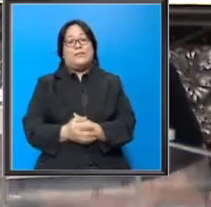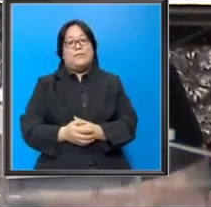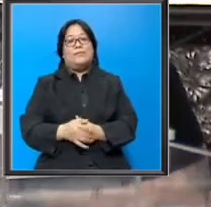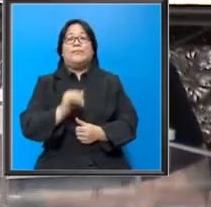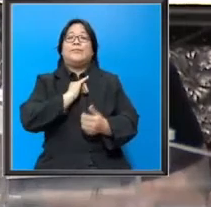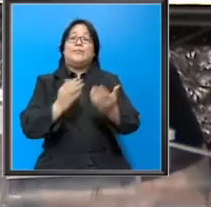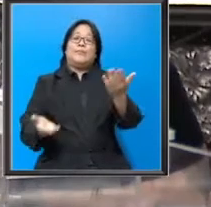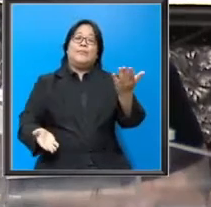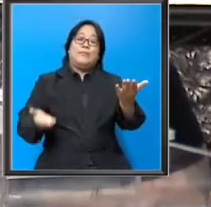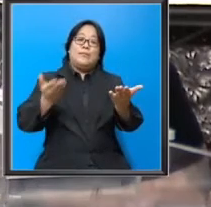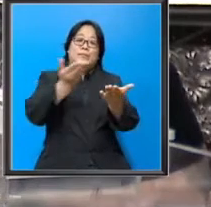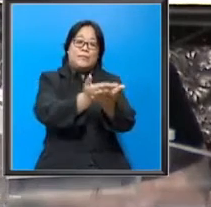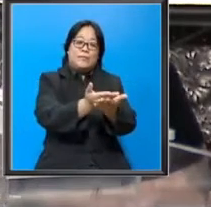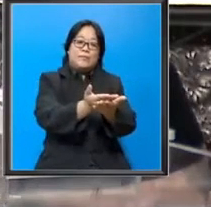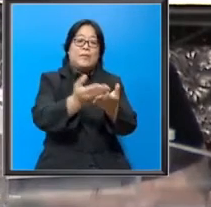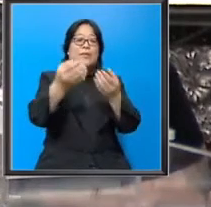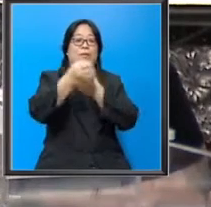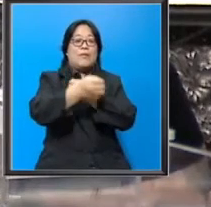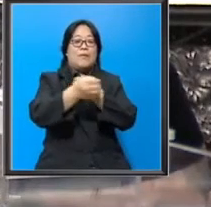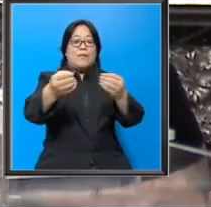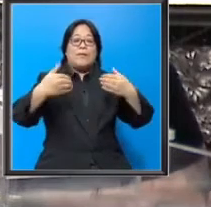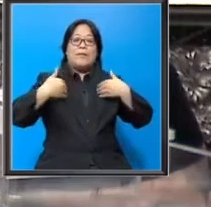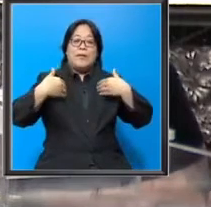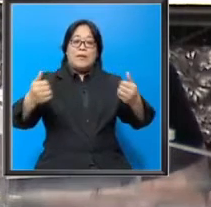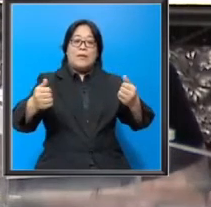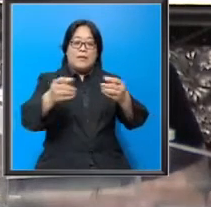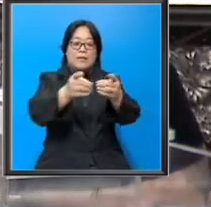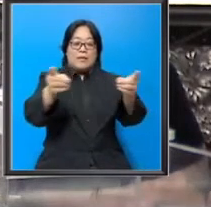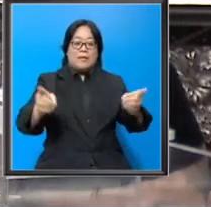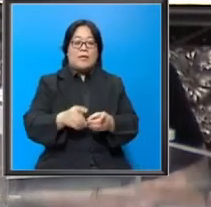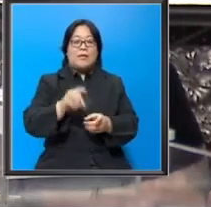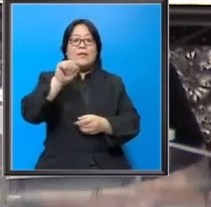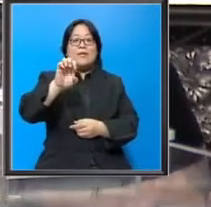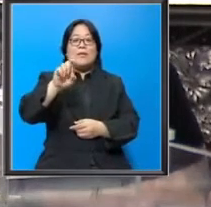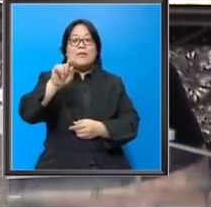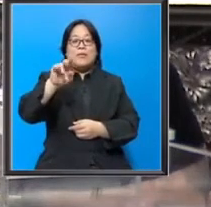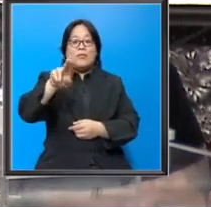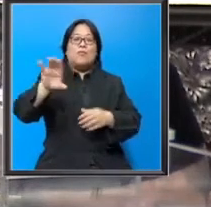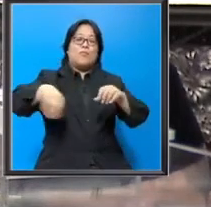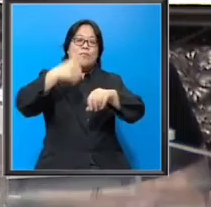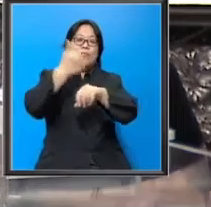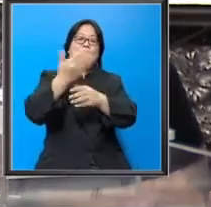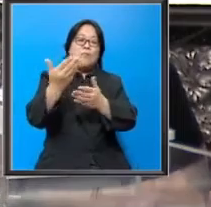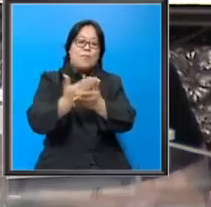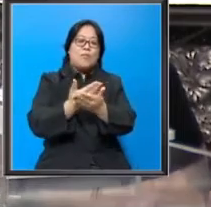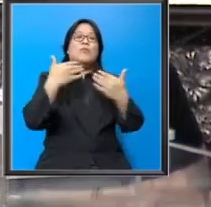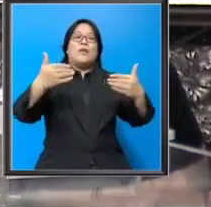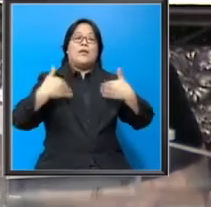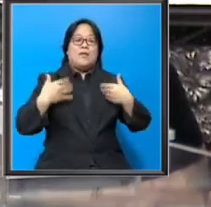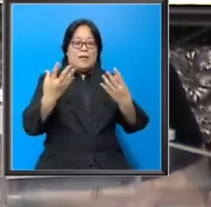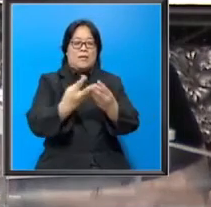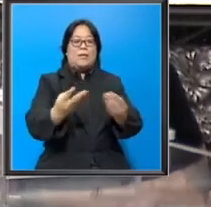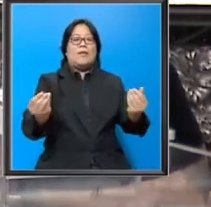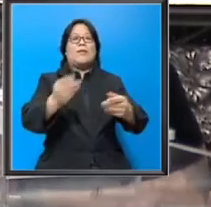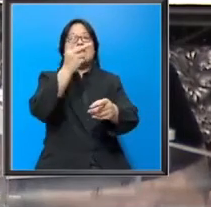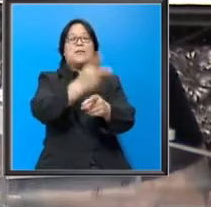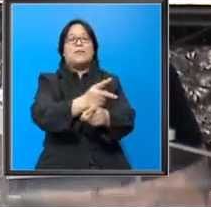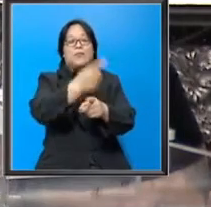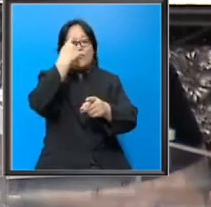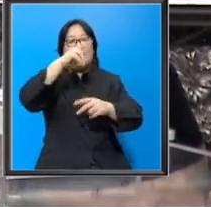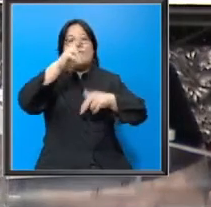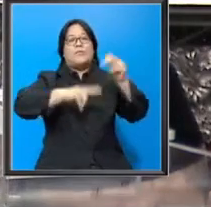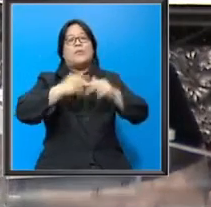samehadakau supaya pejabat kesehatan dan restu dibina baru yang sudah ada tanah yang diresepkan untuk